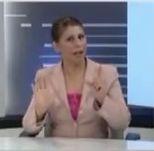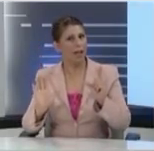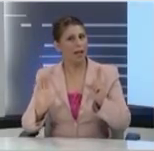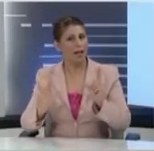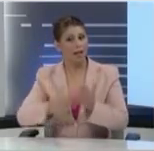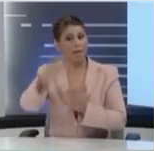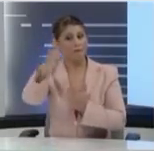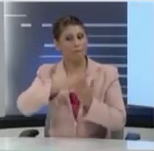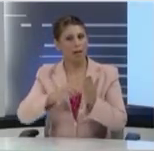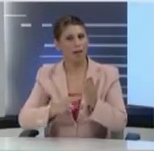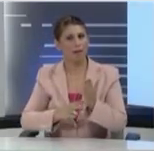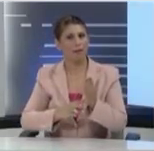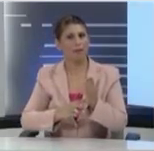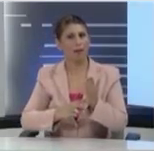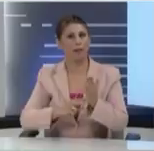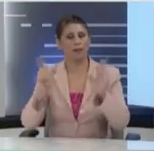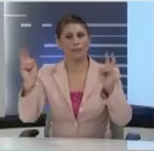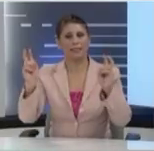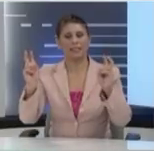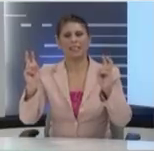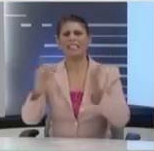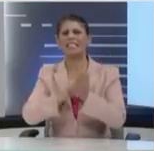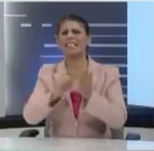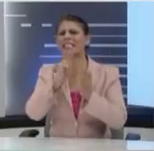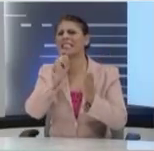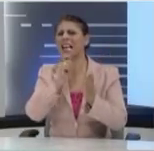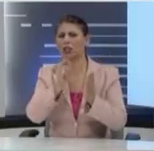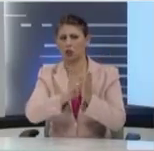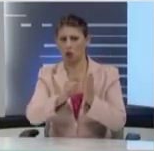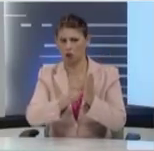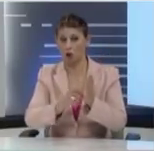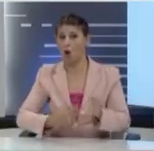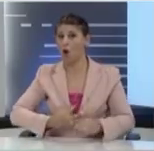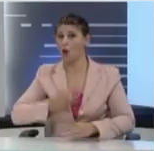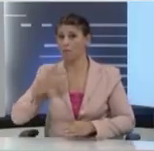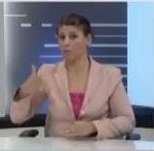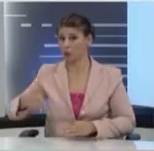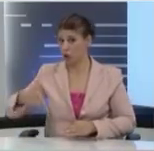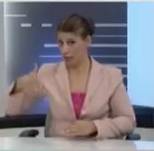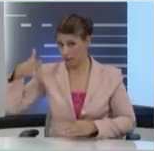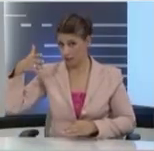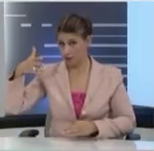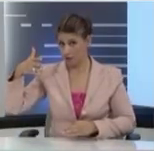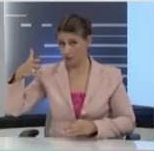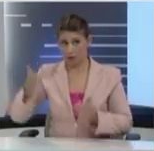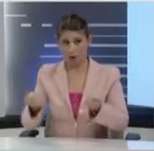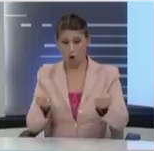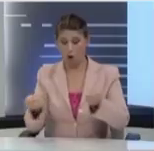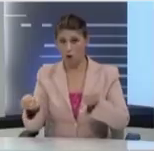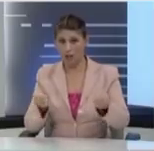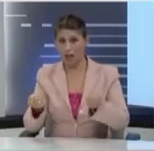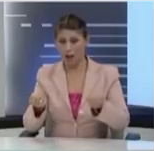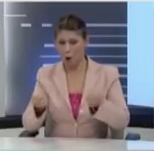αποκαλυπτικό δημοσίευμα της εφημερίδας των Συντακτών, ο κ. Μητσοτάκης οργάνωσε